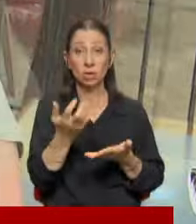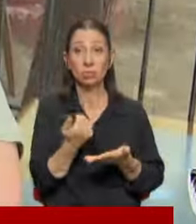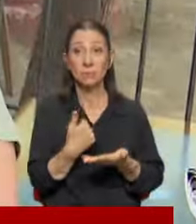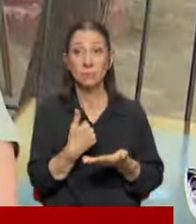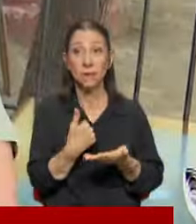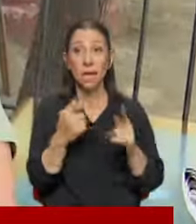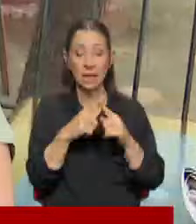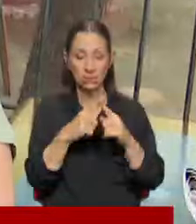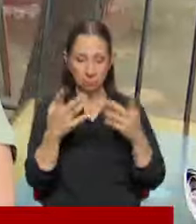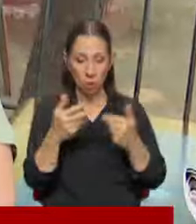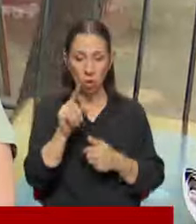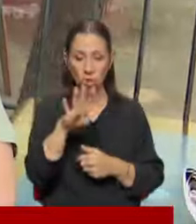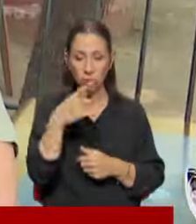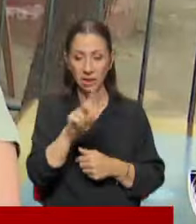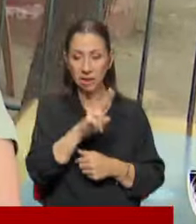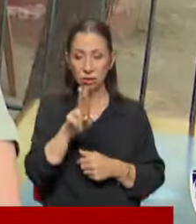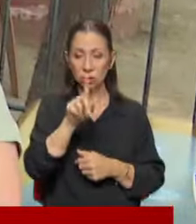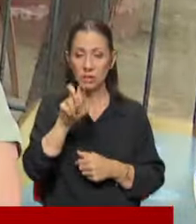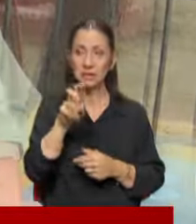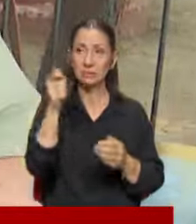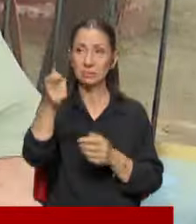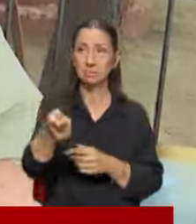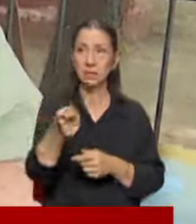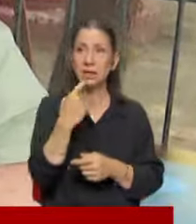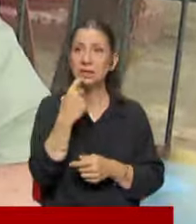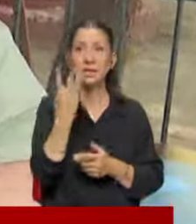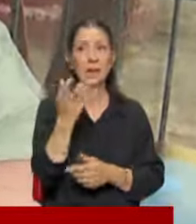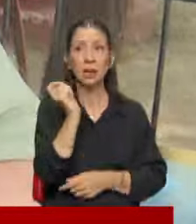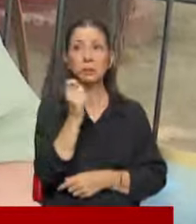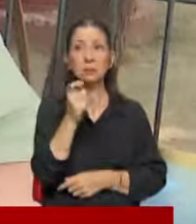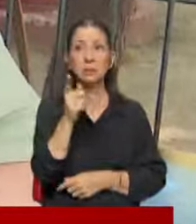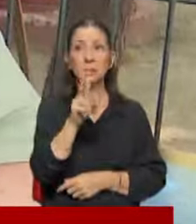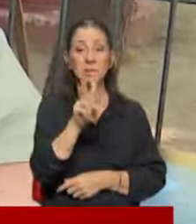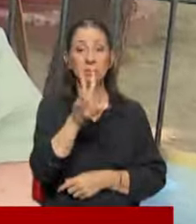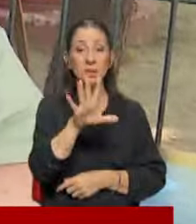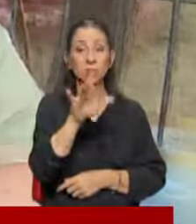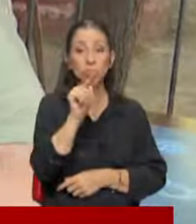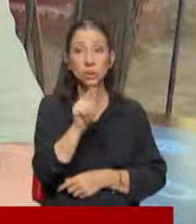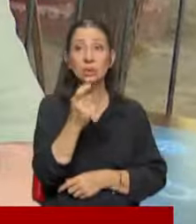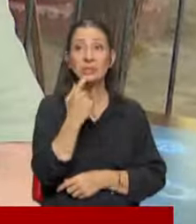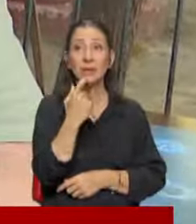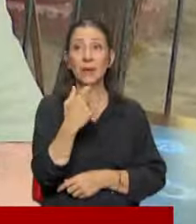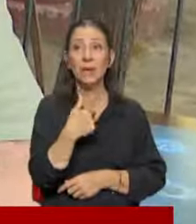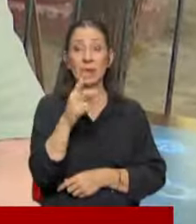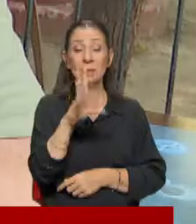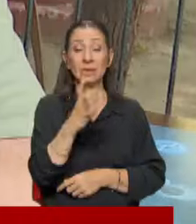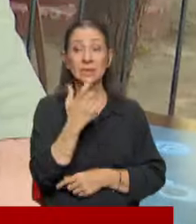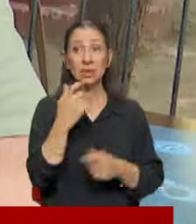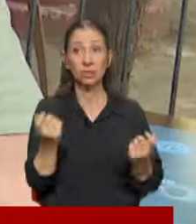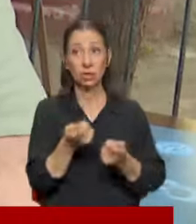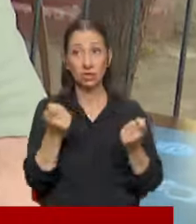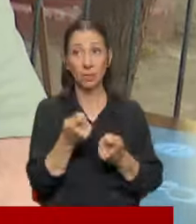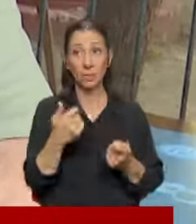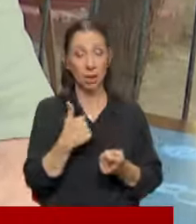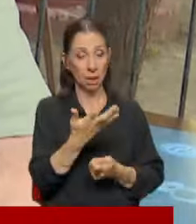maaşımı. Hesabınıza 14.718 lira yatacak. Kaç yıl prim ödediniz? 25,5 sene. Ben 25 sene çalışacağım.